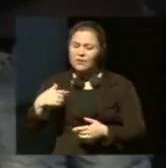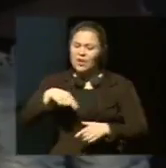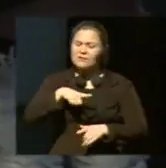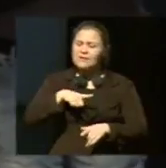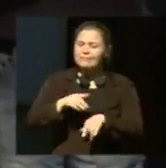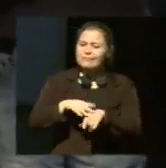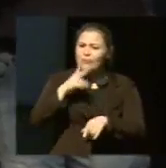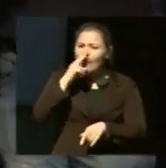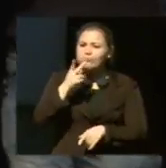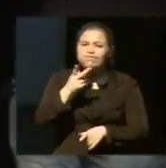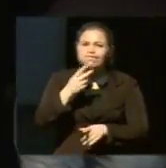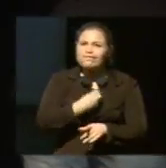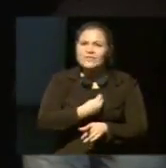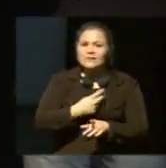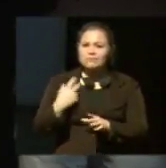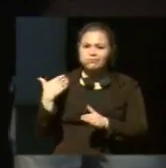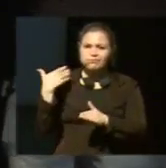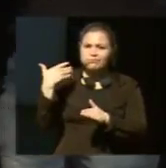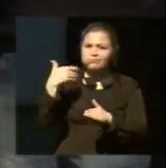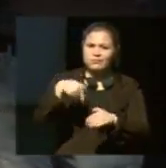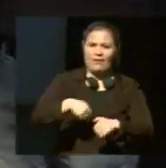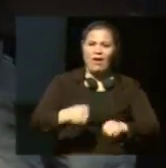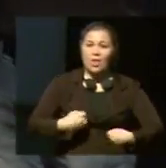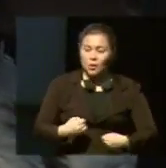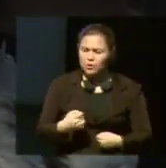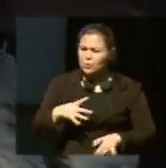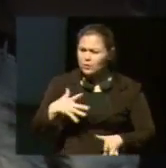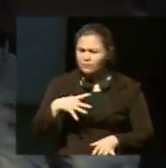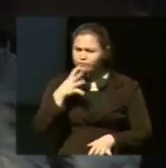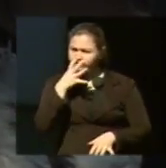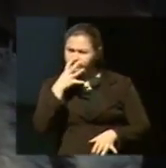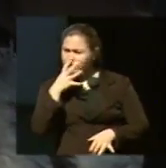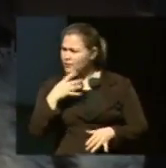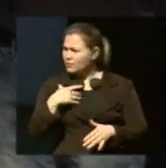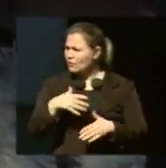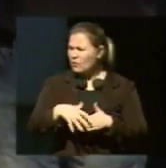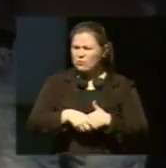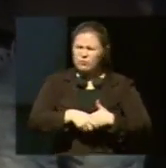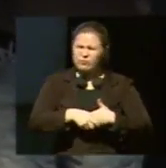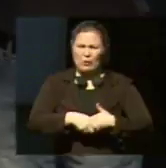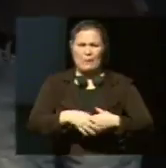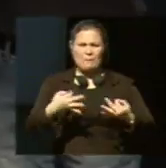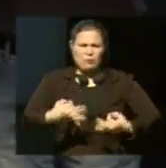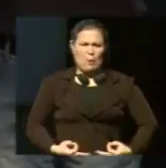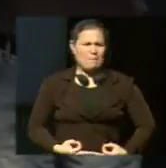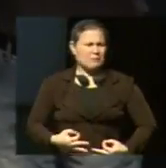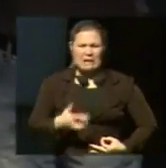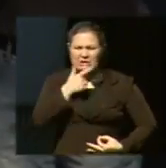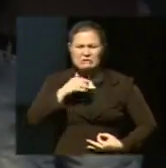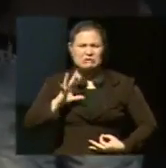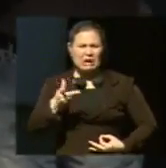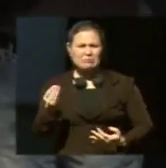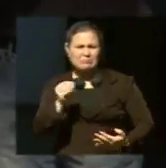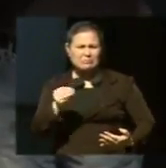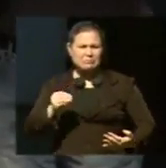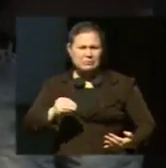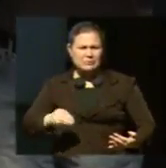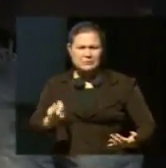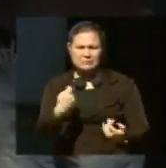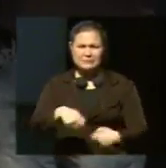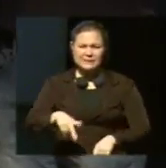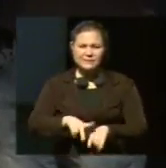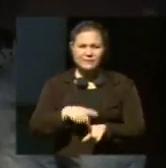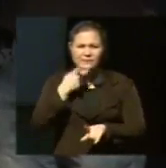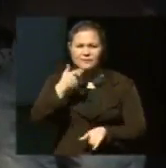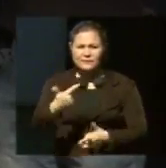ganzes Leben hier in Canoas. E quando eu estava ouvindo o Denério und falar ich aqui, Denério hier eu vou deixar os cumprimentos formais de lado. Also, ich werde hier die formelle Grußworte